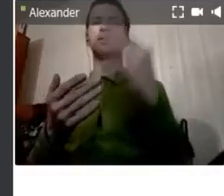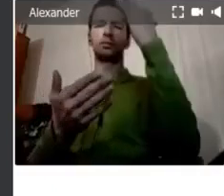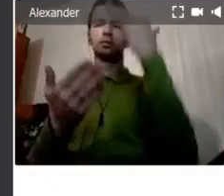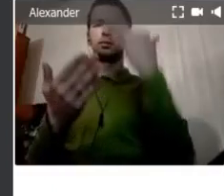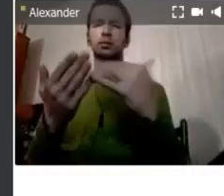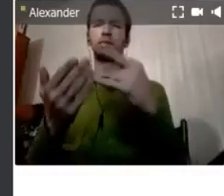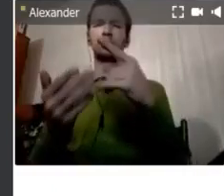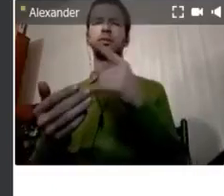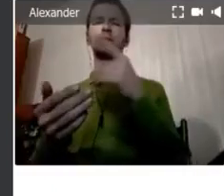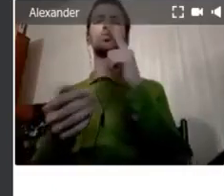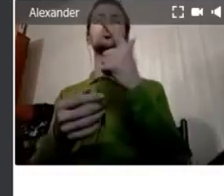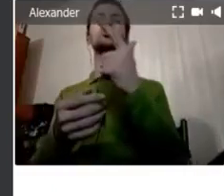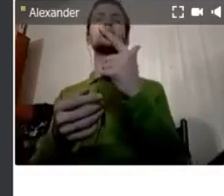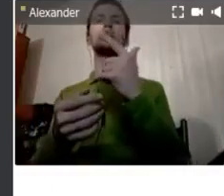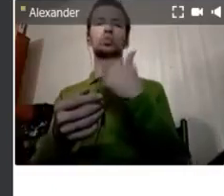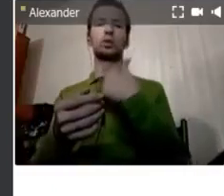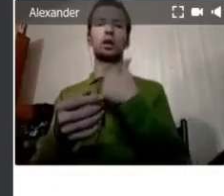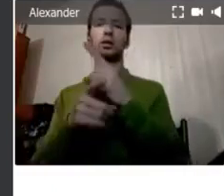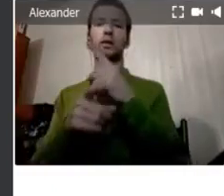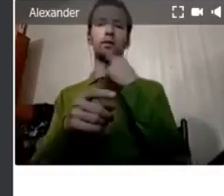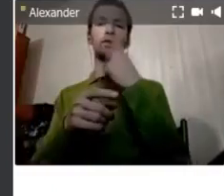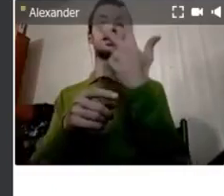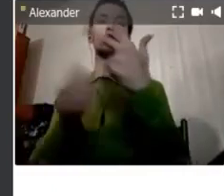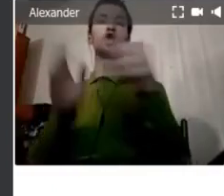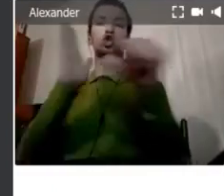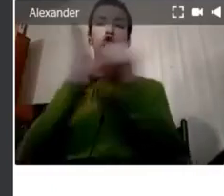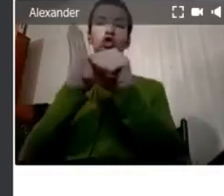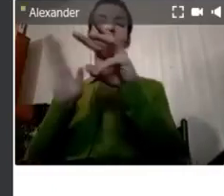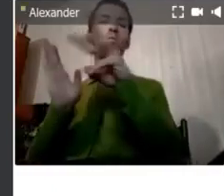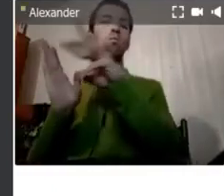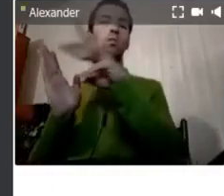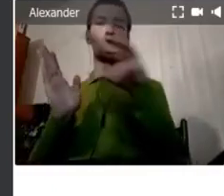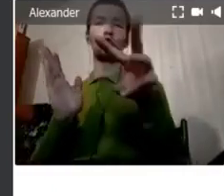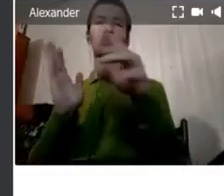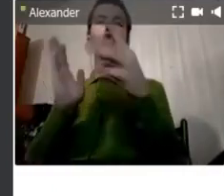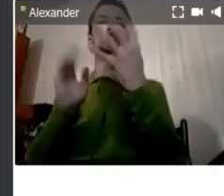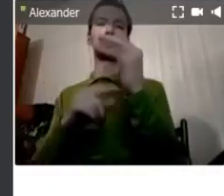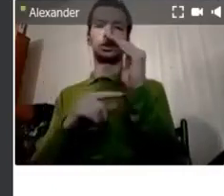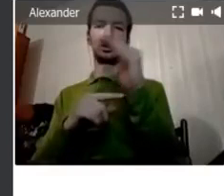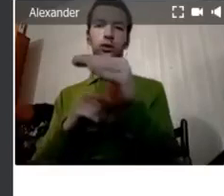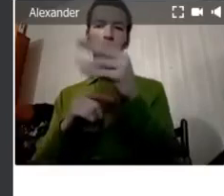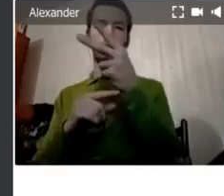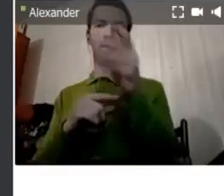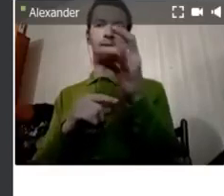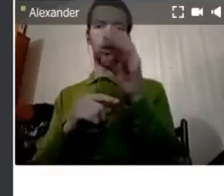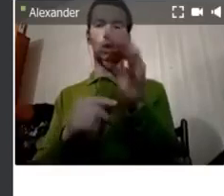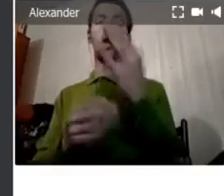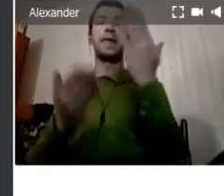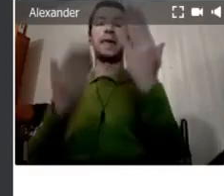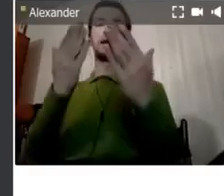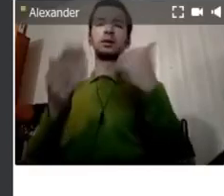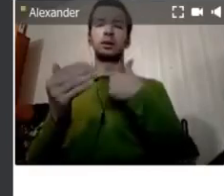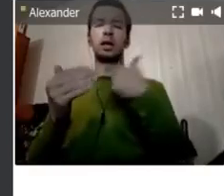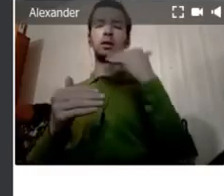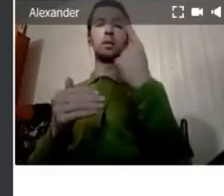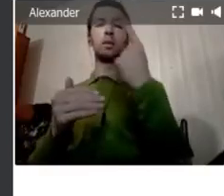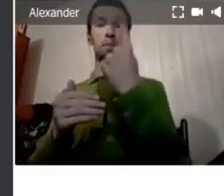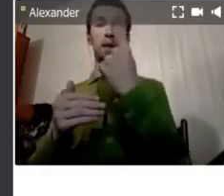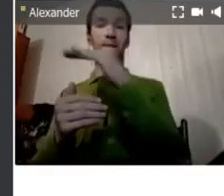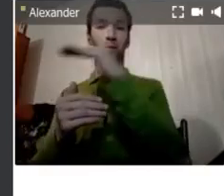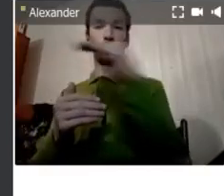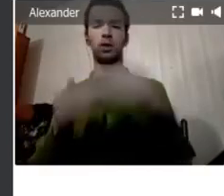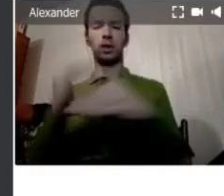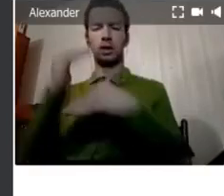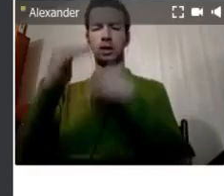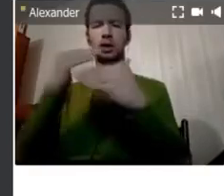уровней. Вот вам реальная мотивация, реальный стимул для того, чтобы развивать бизнес, строить лидерскую карьеру, поддерживать